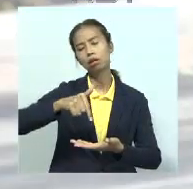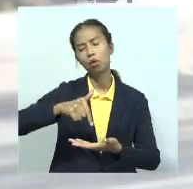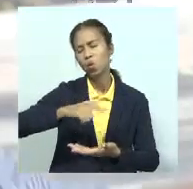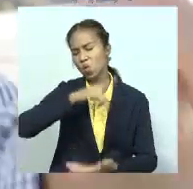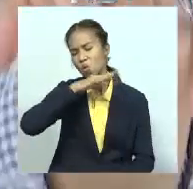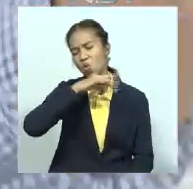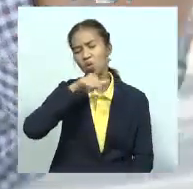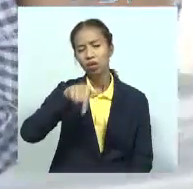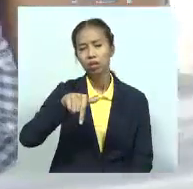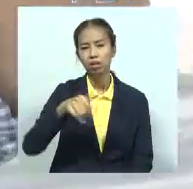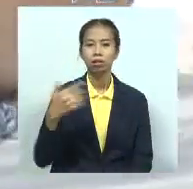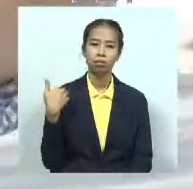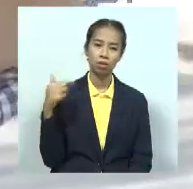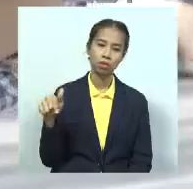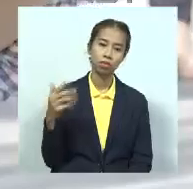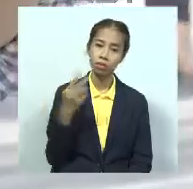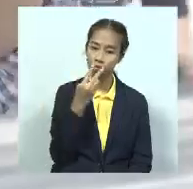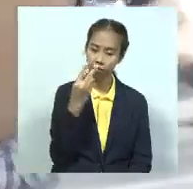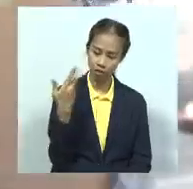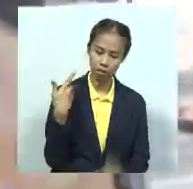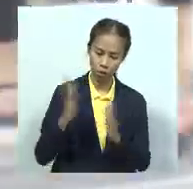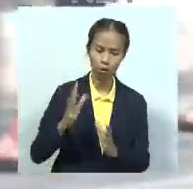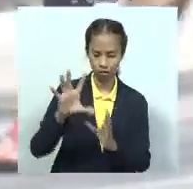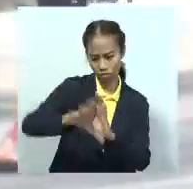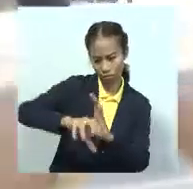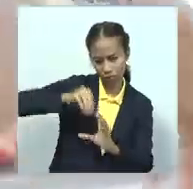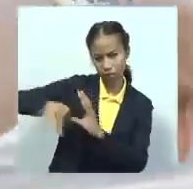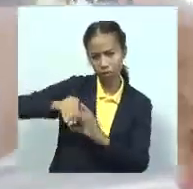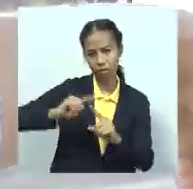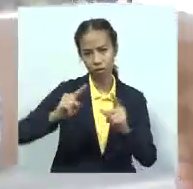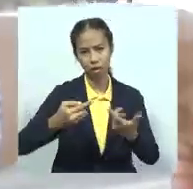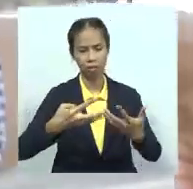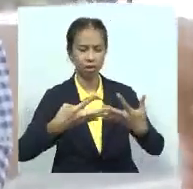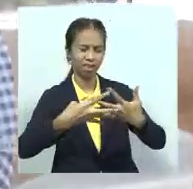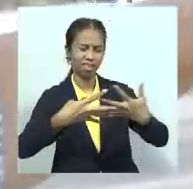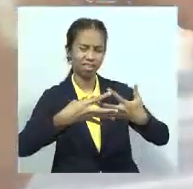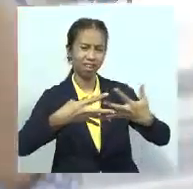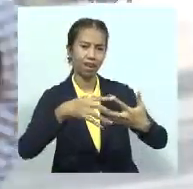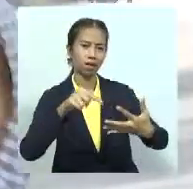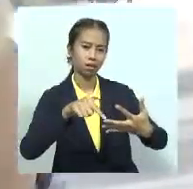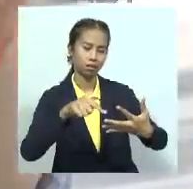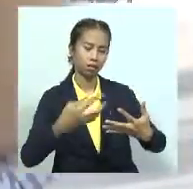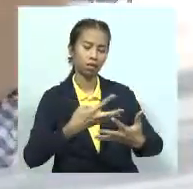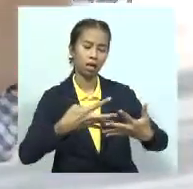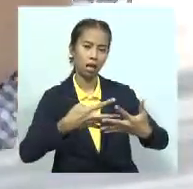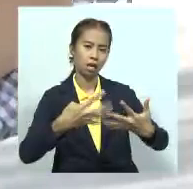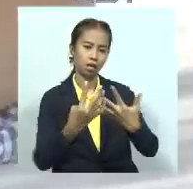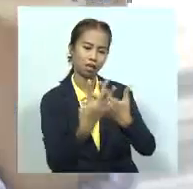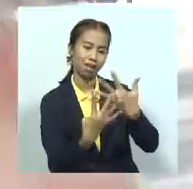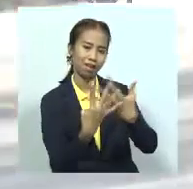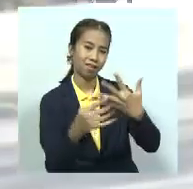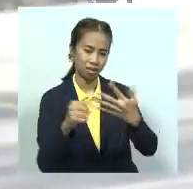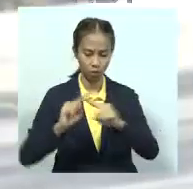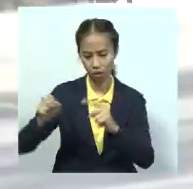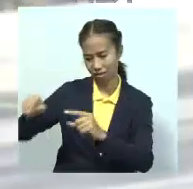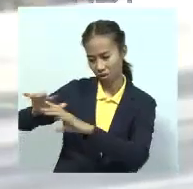ดนะบางทีฝั่งนู้นเขาก็ดีเขามันล้วงออกไอ้ตรงนี้มันมีไอ้นี่อยู่แล้วใช่ไหมสองอันแต่ฝั่งนู้นเขาก็ล้วง